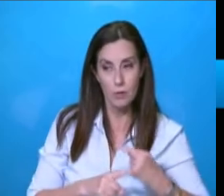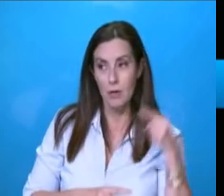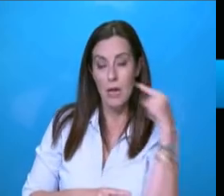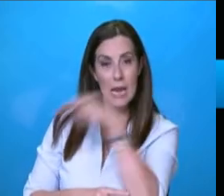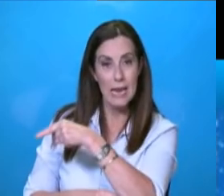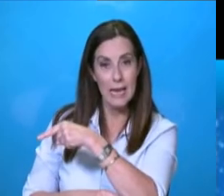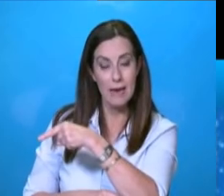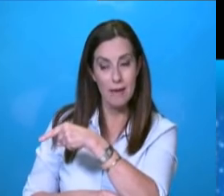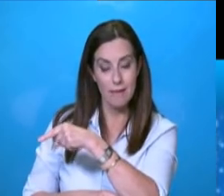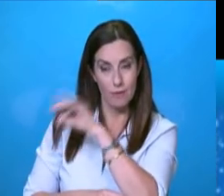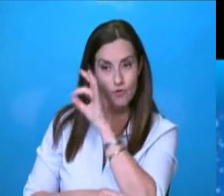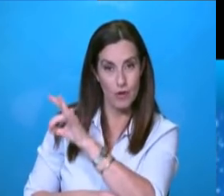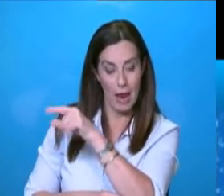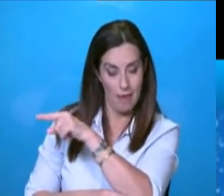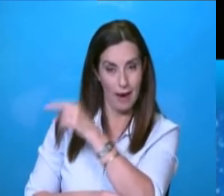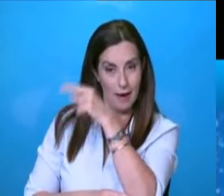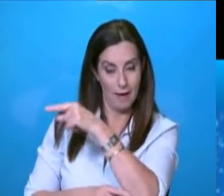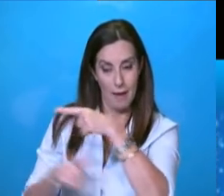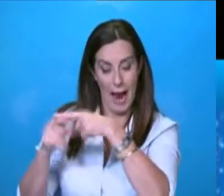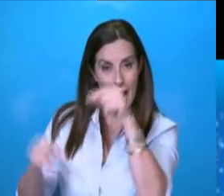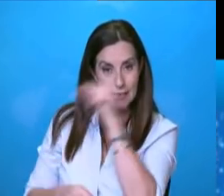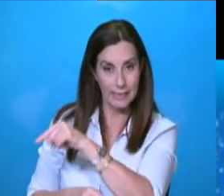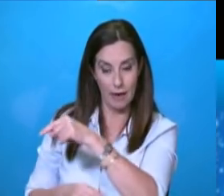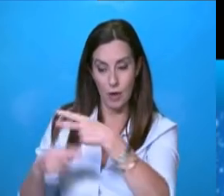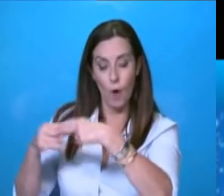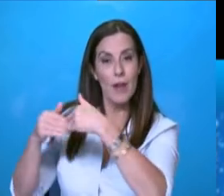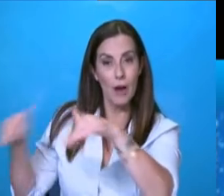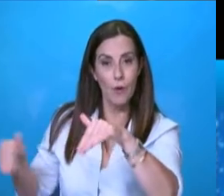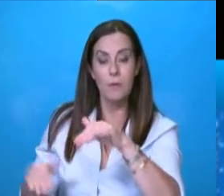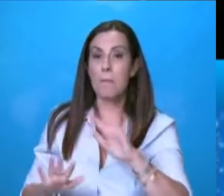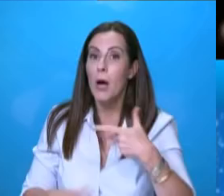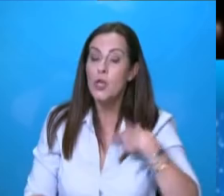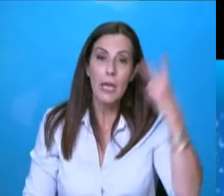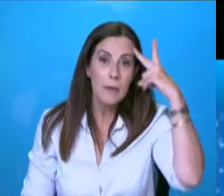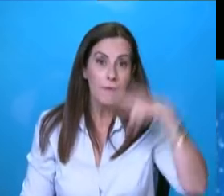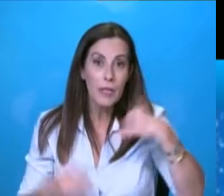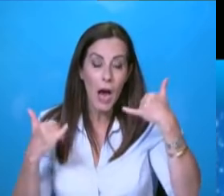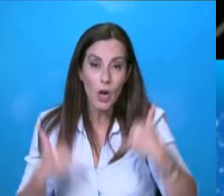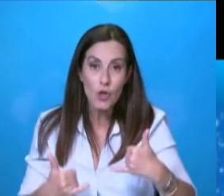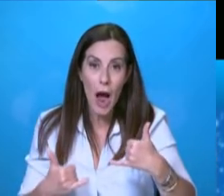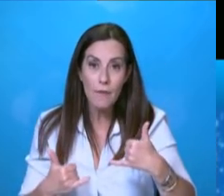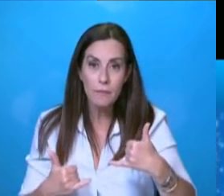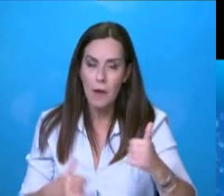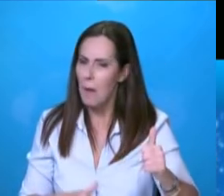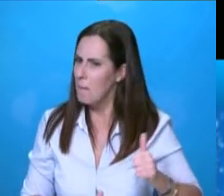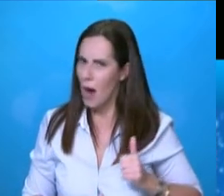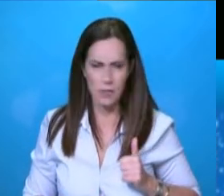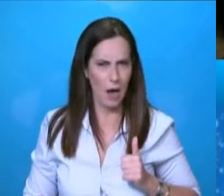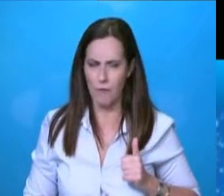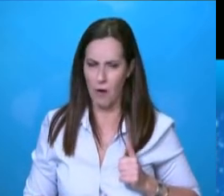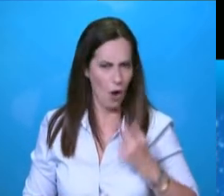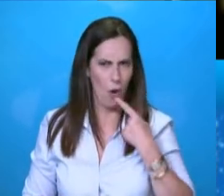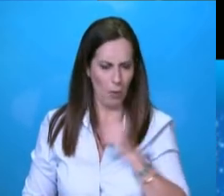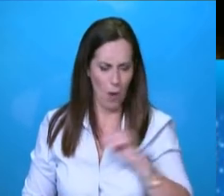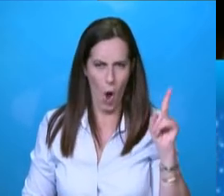של ההתנגדות, כלשונם, על גבול הרצועה. ממה שאני מבין כרגע בצבא, לא מכירים את האירוע הזה,